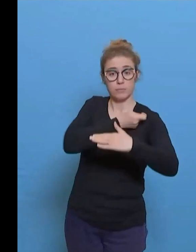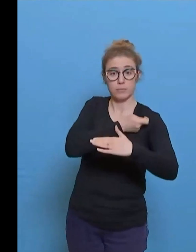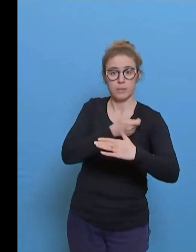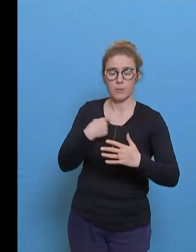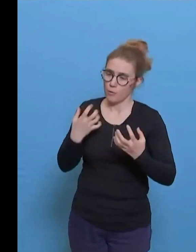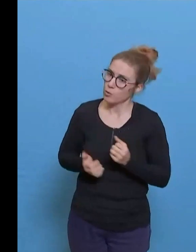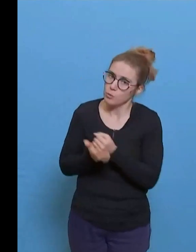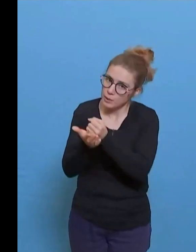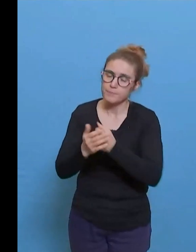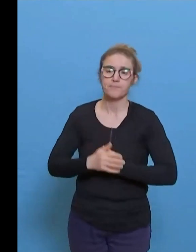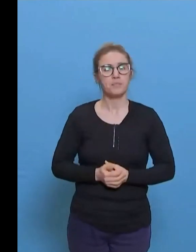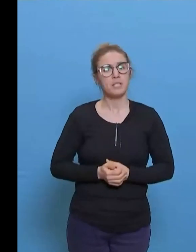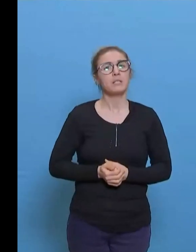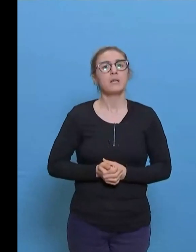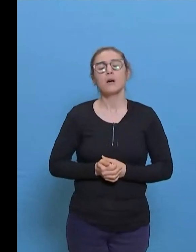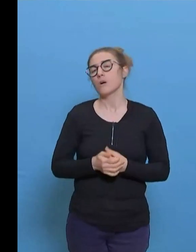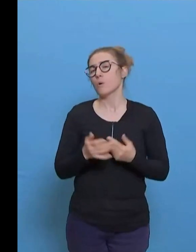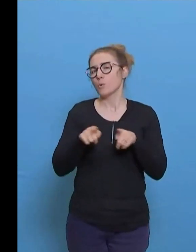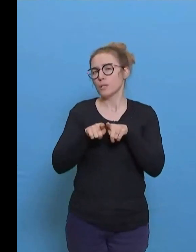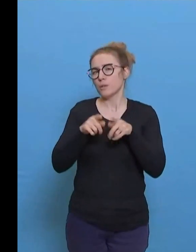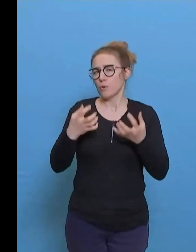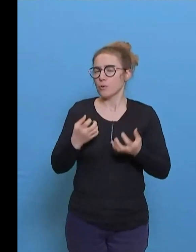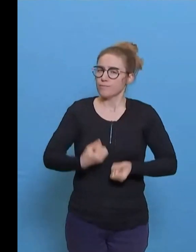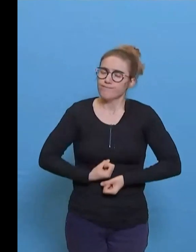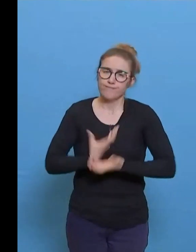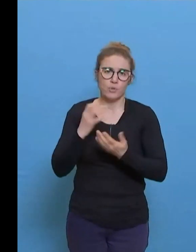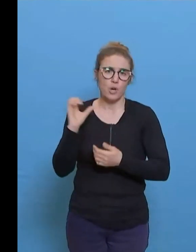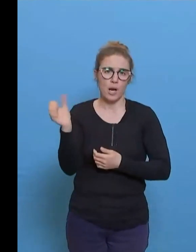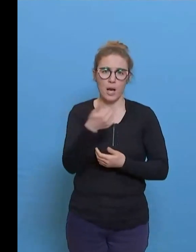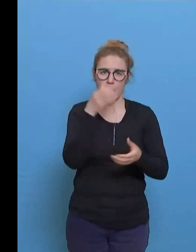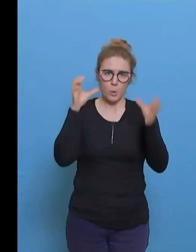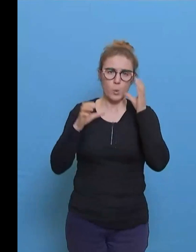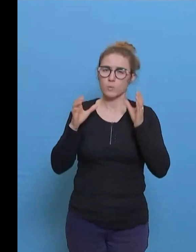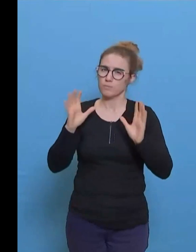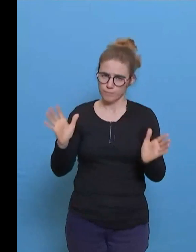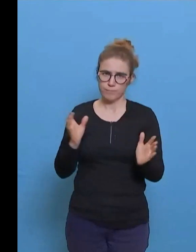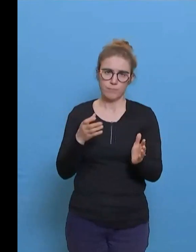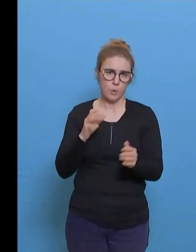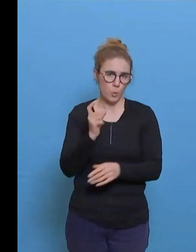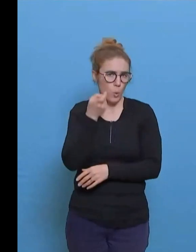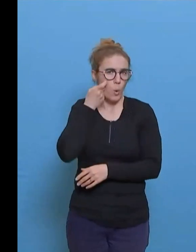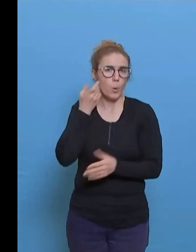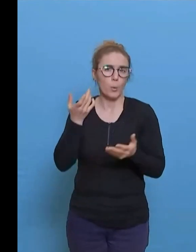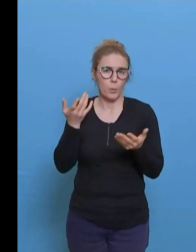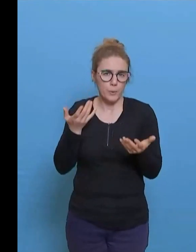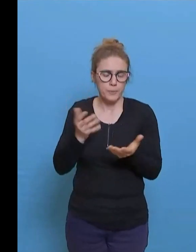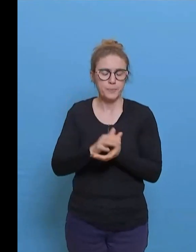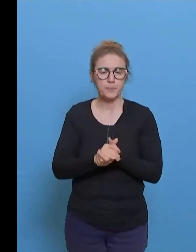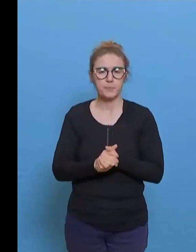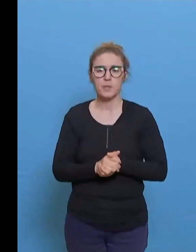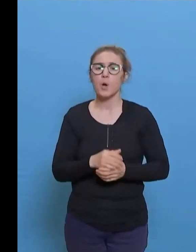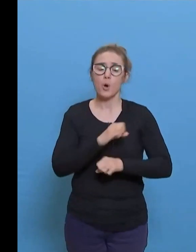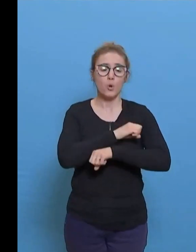financeur. Je veux dire aussi devant tout et chacun qui nous écoute qu'il n'est pas possible de pouvoir lire